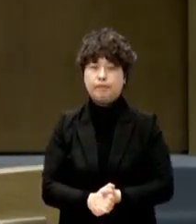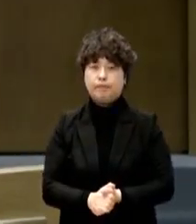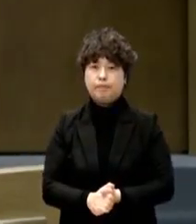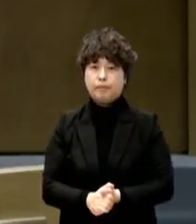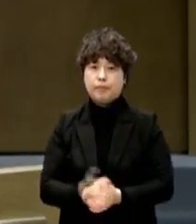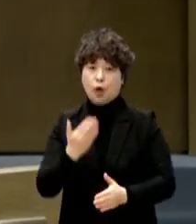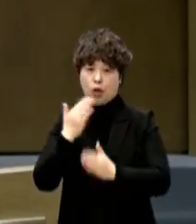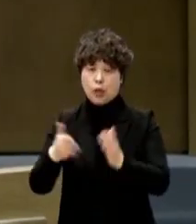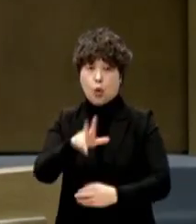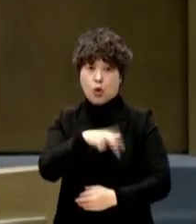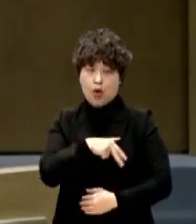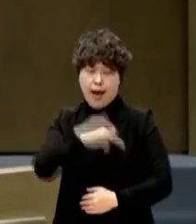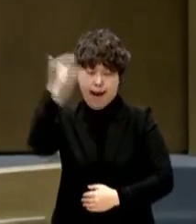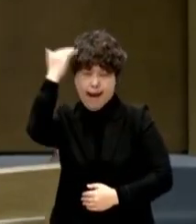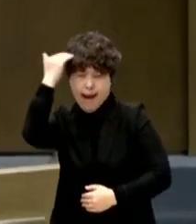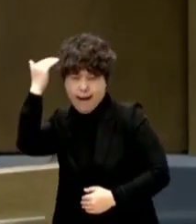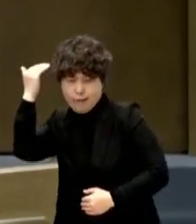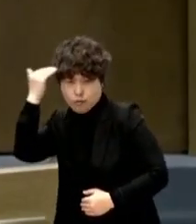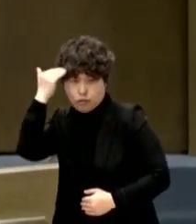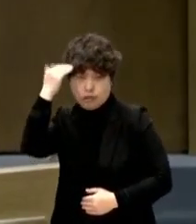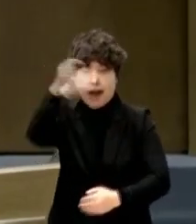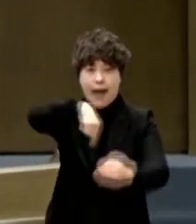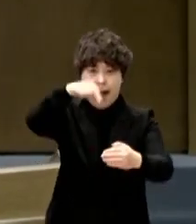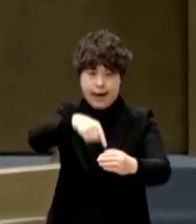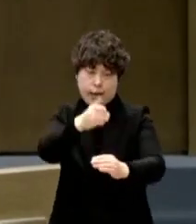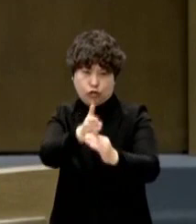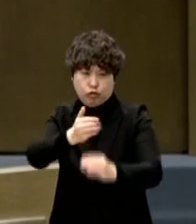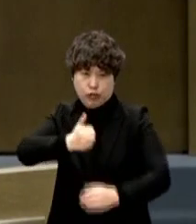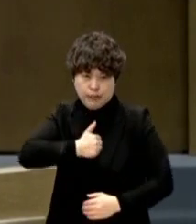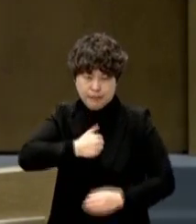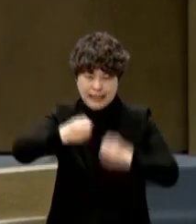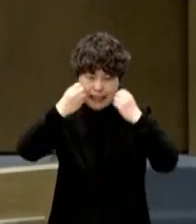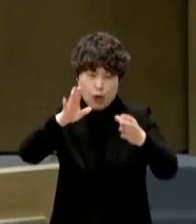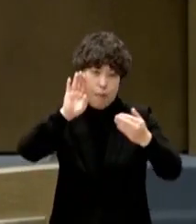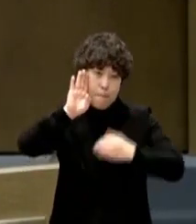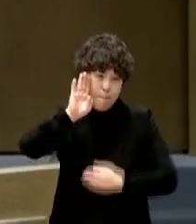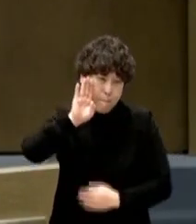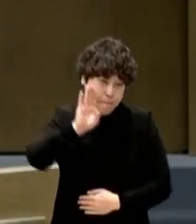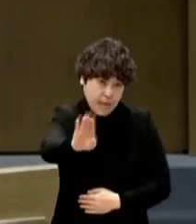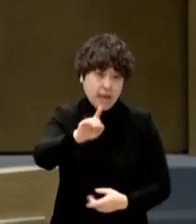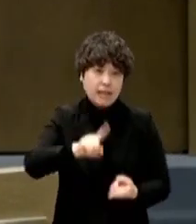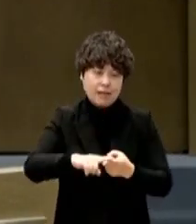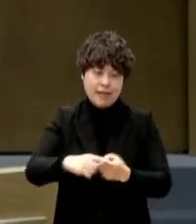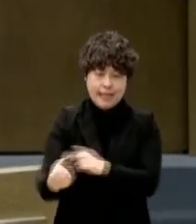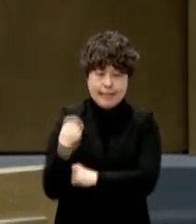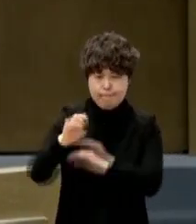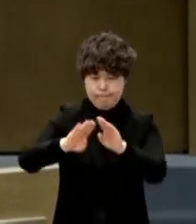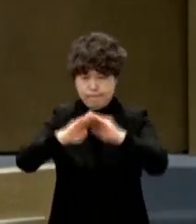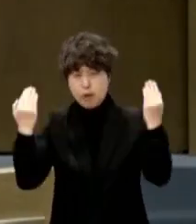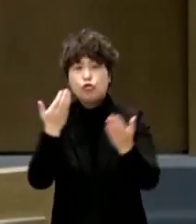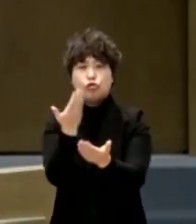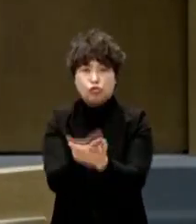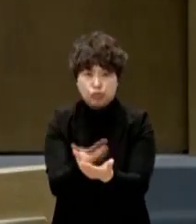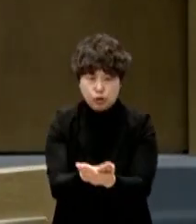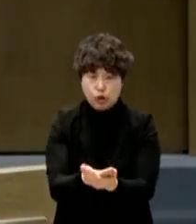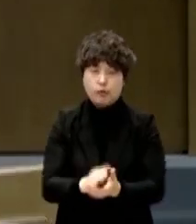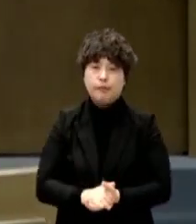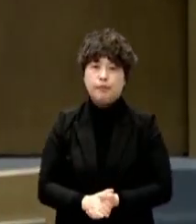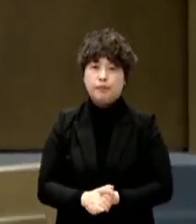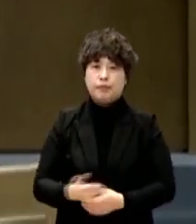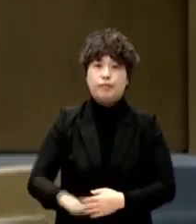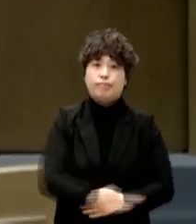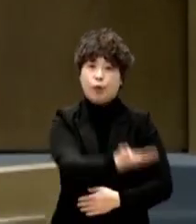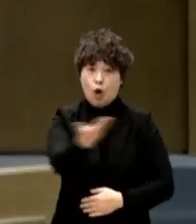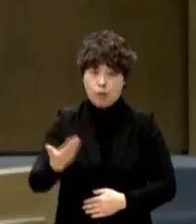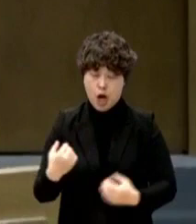끝으로 경기도의회가 대한민국의 중심, 경기도의 새로운 미래를 힘있게 열어주실 것으로 믿으면서 의원님들의